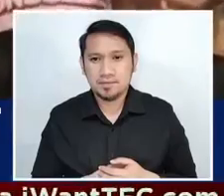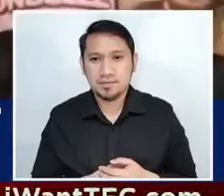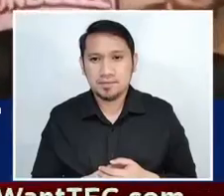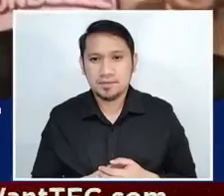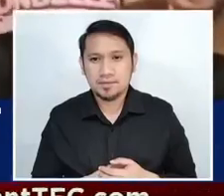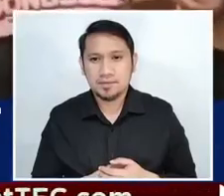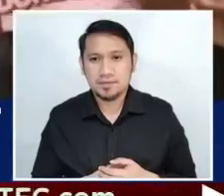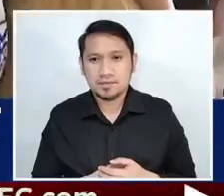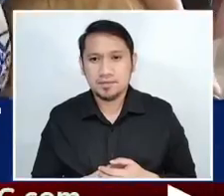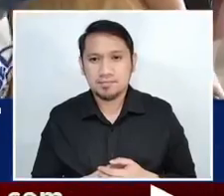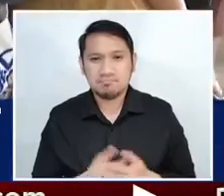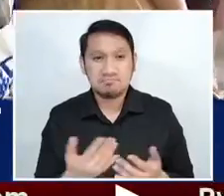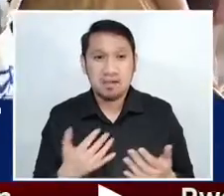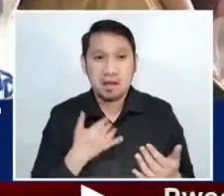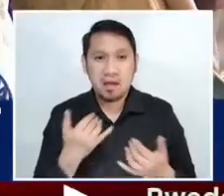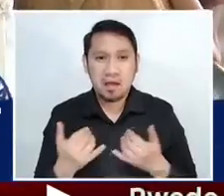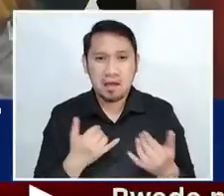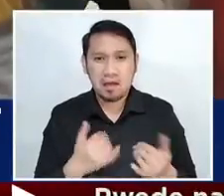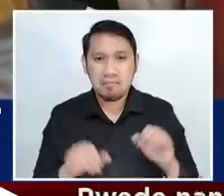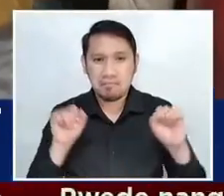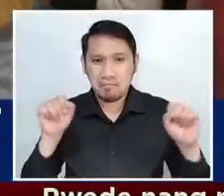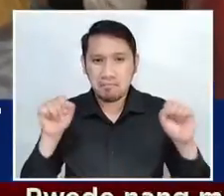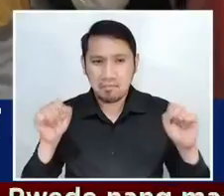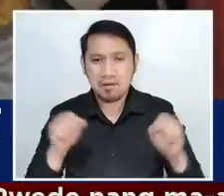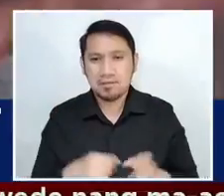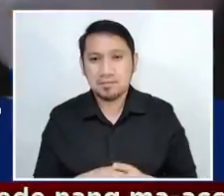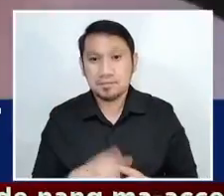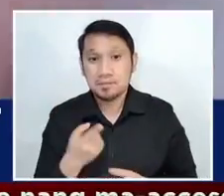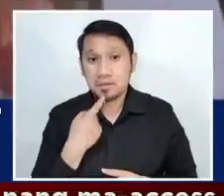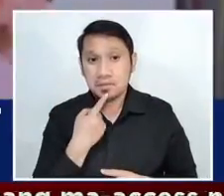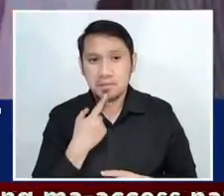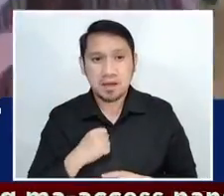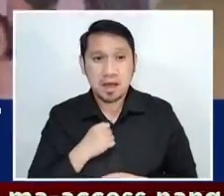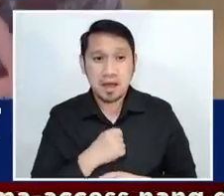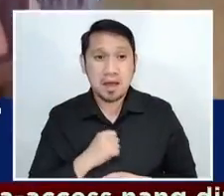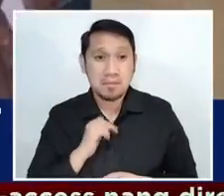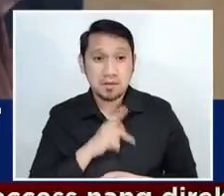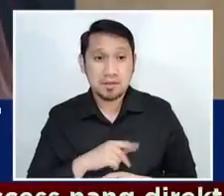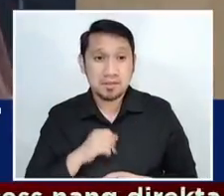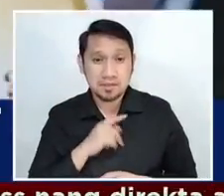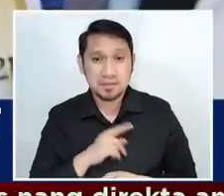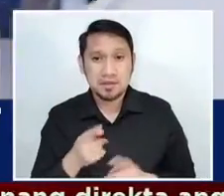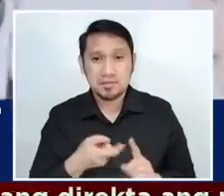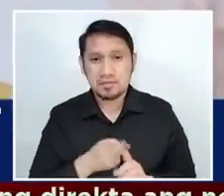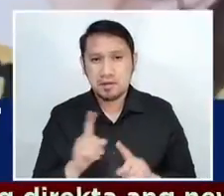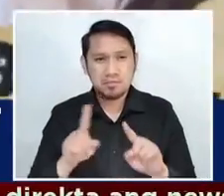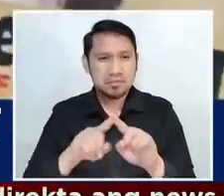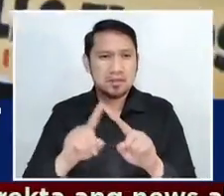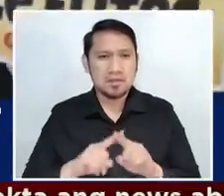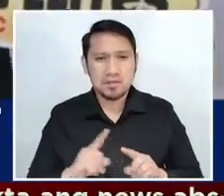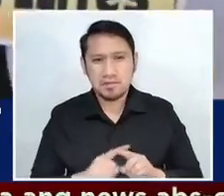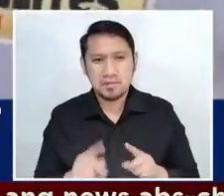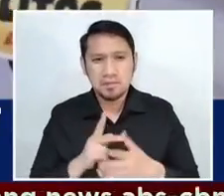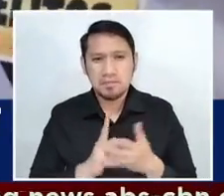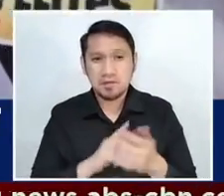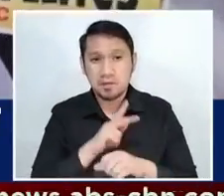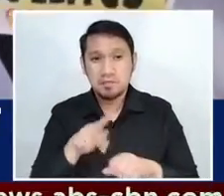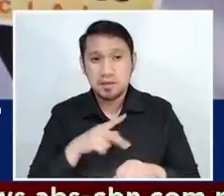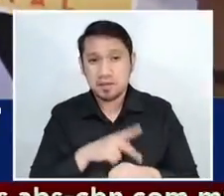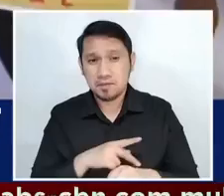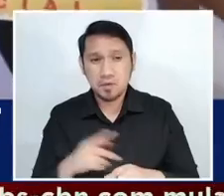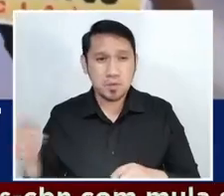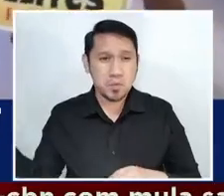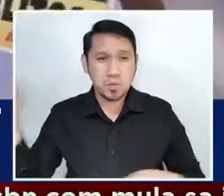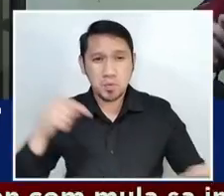Bell. Ayon sa Don Bell, na-appreciate nila ang fans na bumiyahe mula sa iba't ibang bahagi ng bansa at yung mga